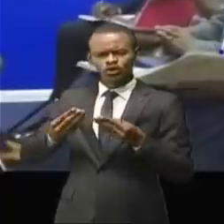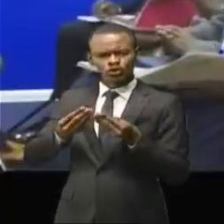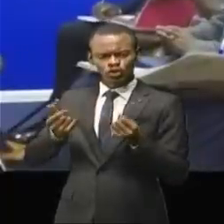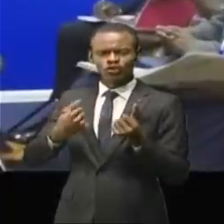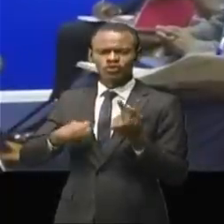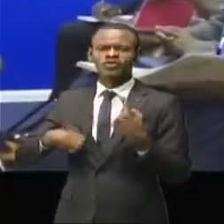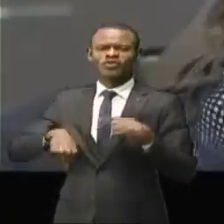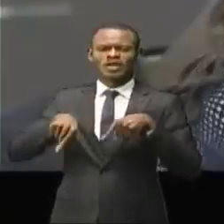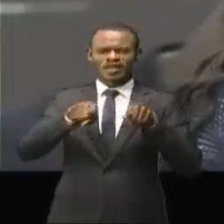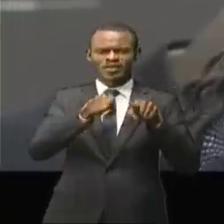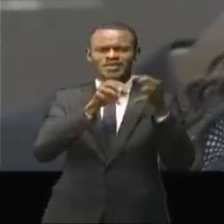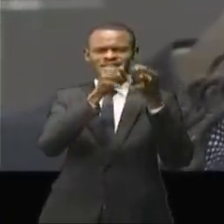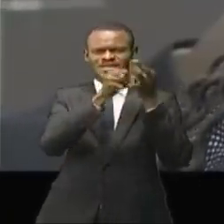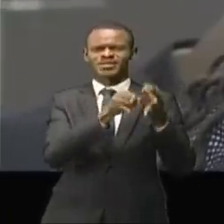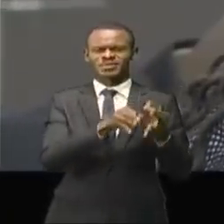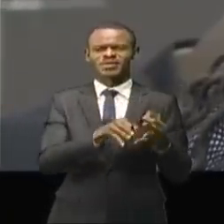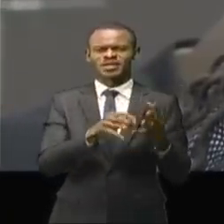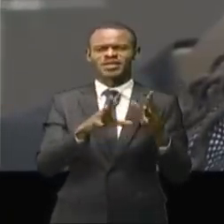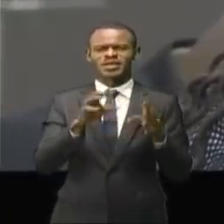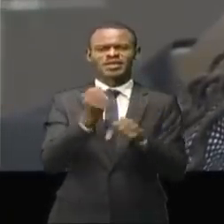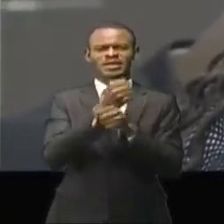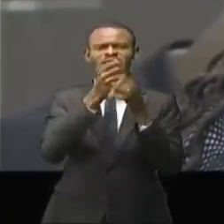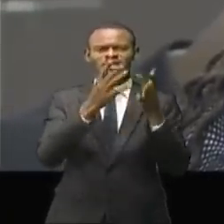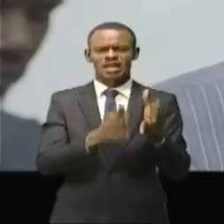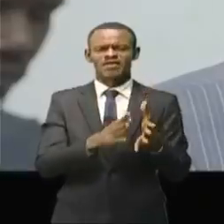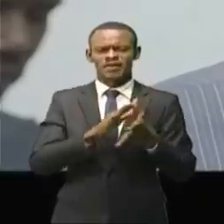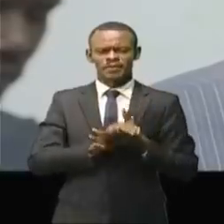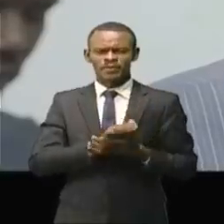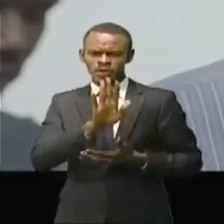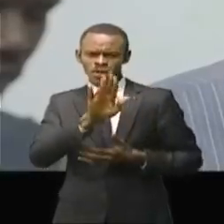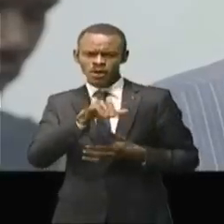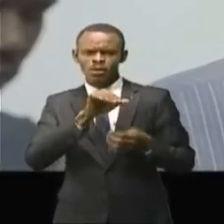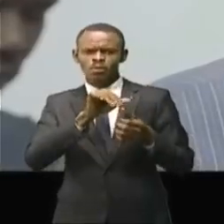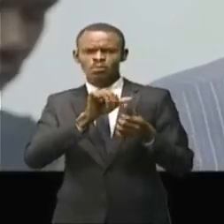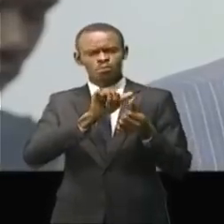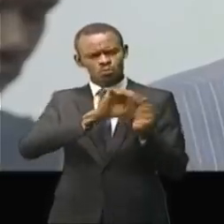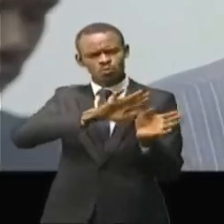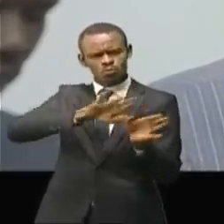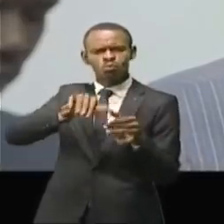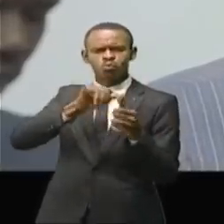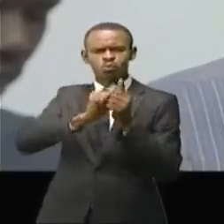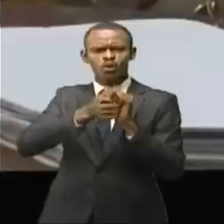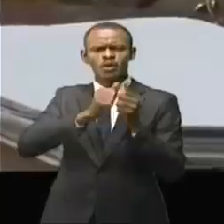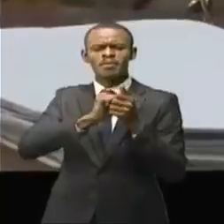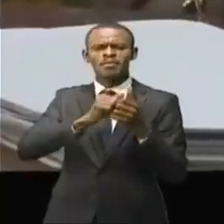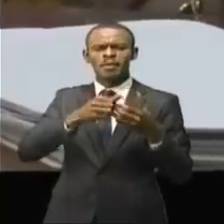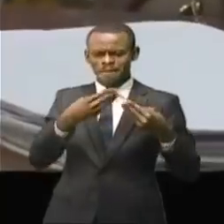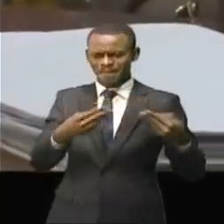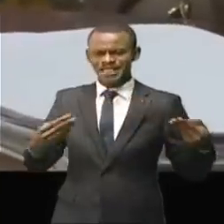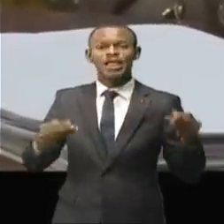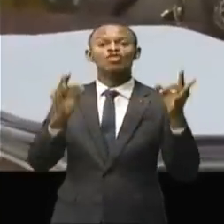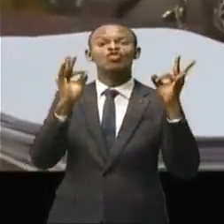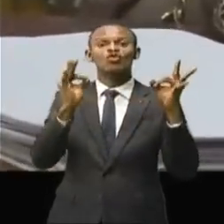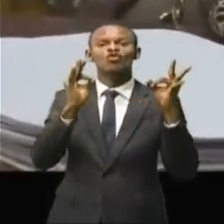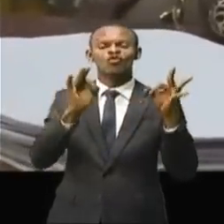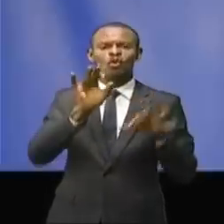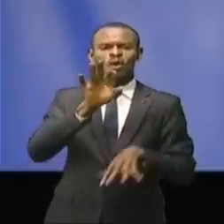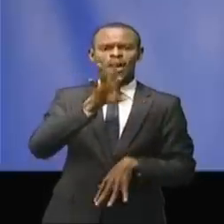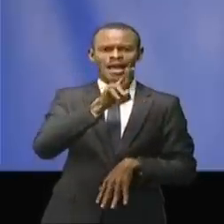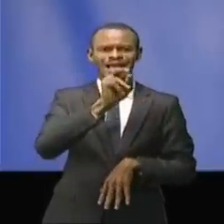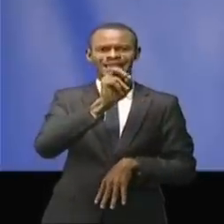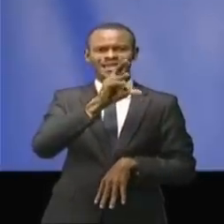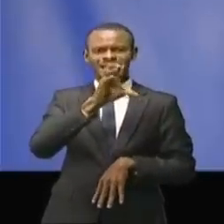rapport à laquisition de matériel de la RTNC coïncidant avec la 9e édition du jeu de la Francophonie René calonda